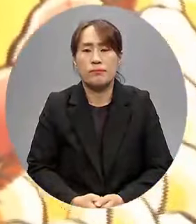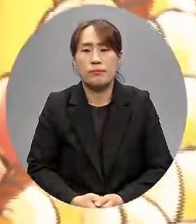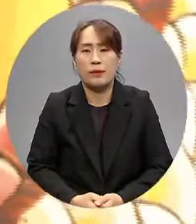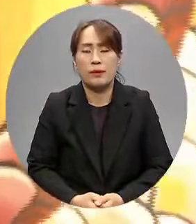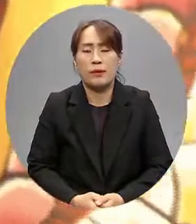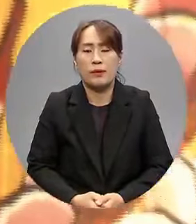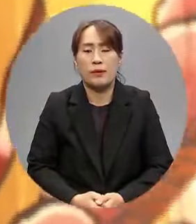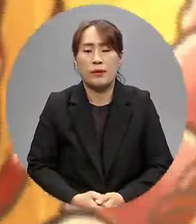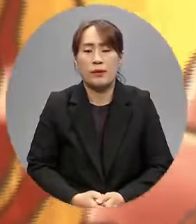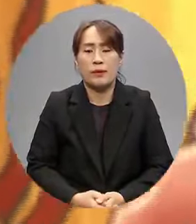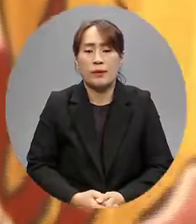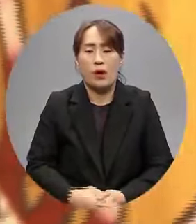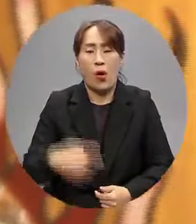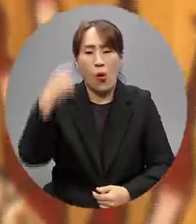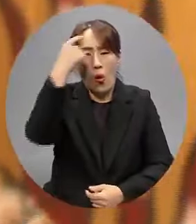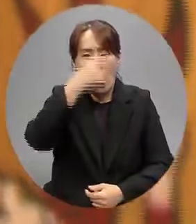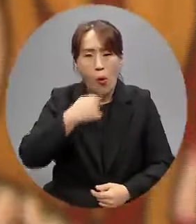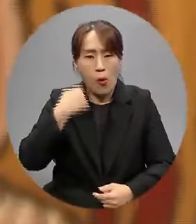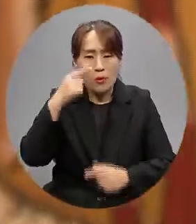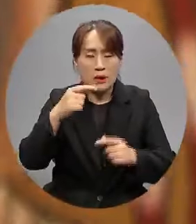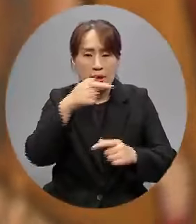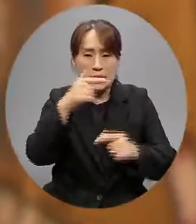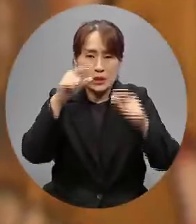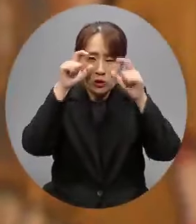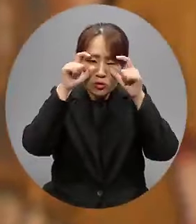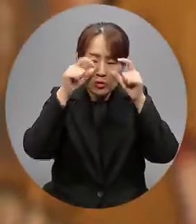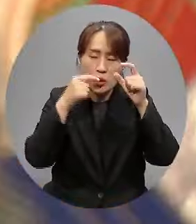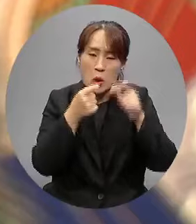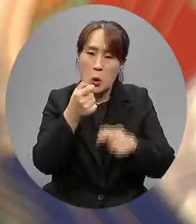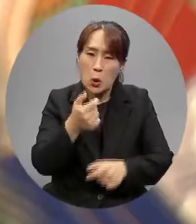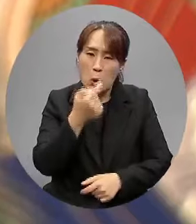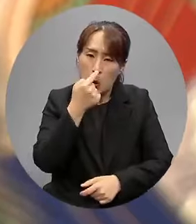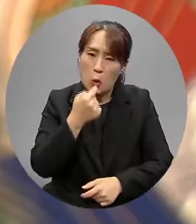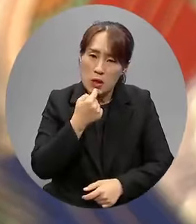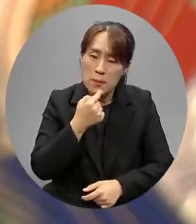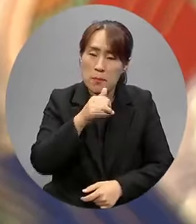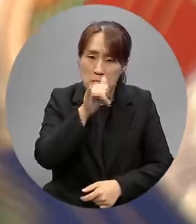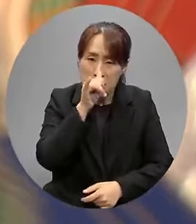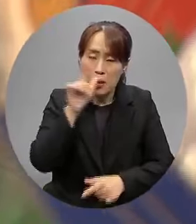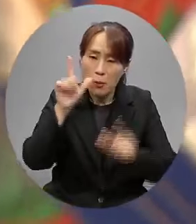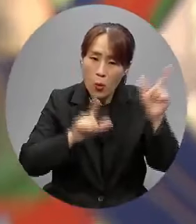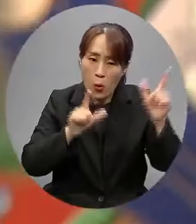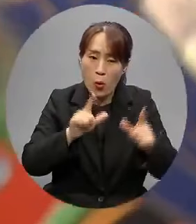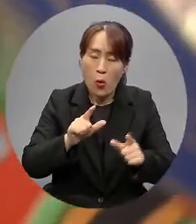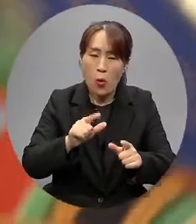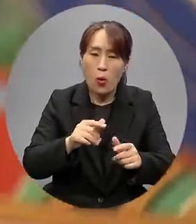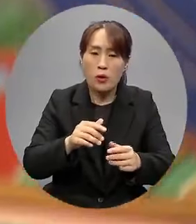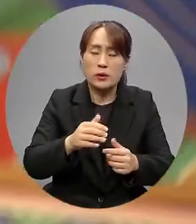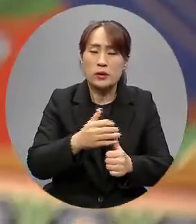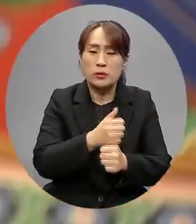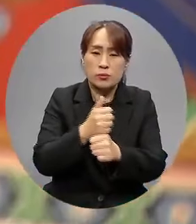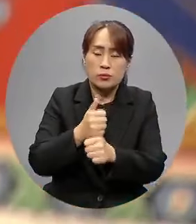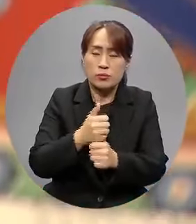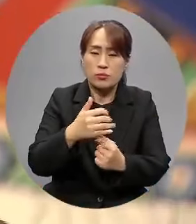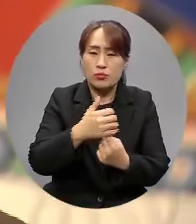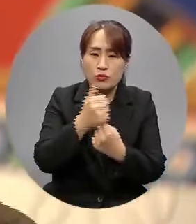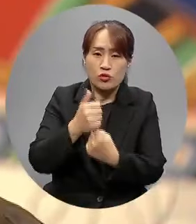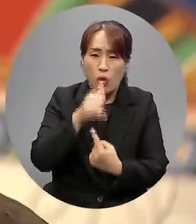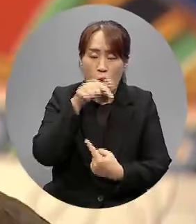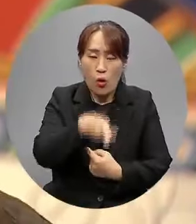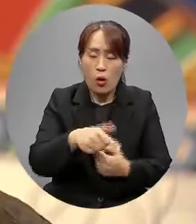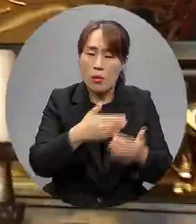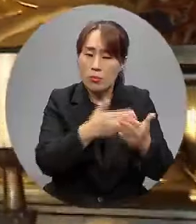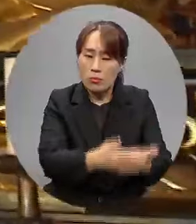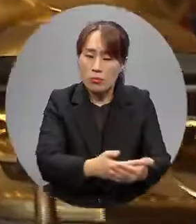긴 타원형 얼굴에 큰눈과 대조적으로 작은 코와입 부처의 상징이 된 길쭉한 귀와